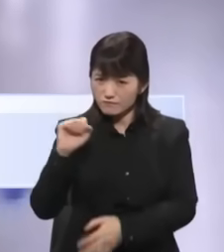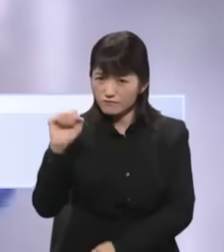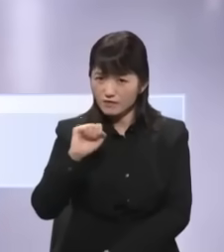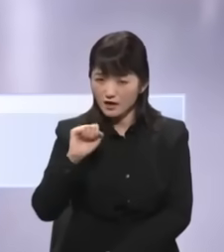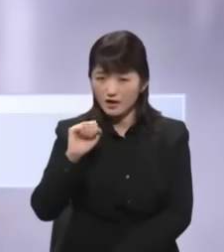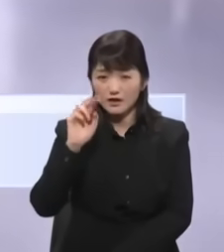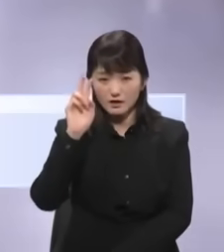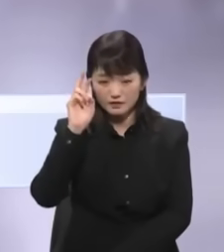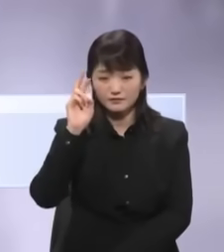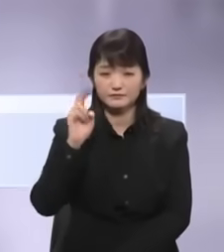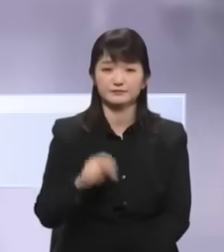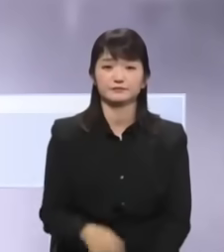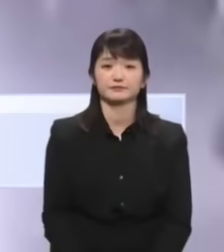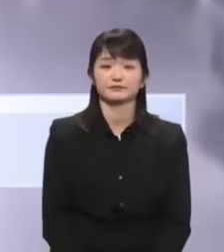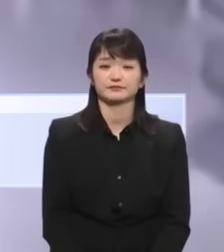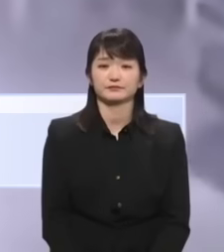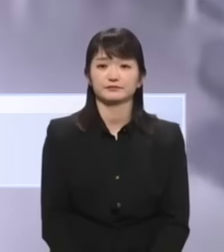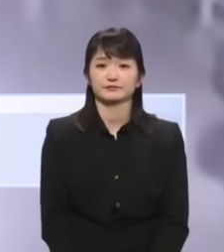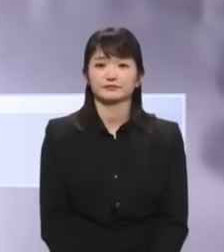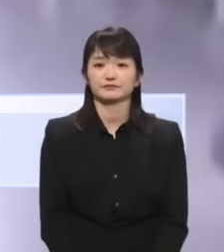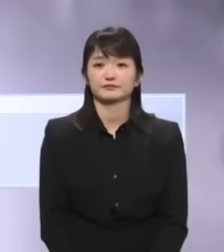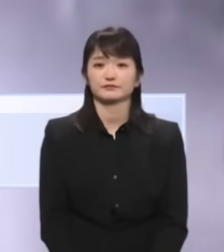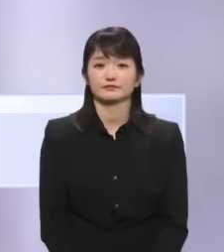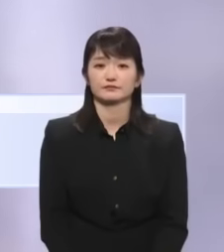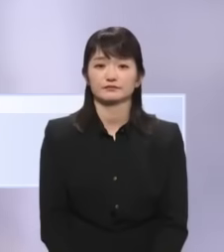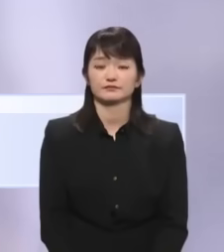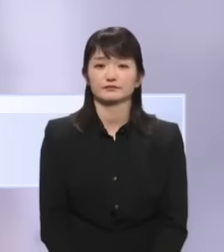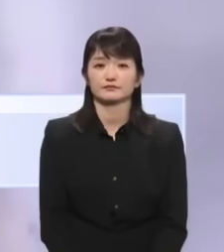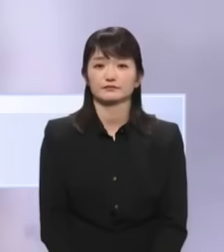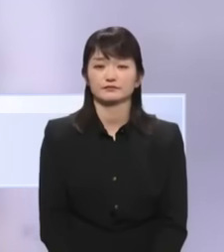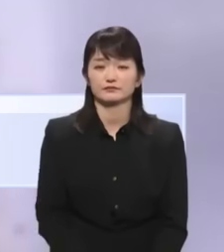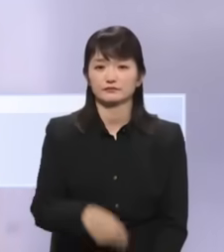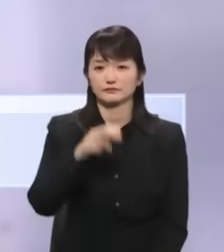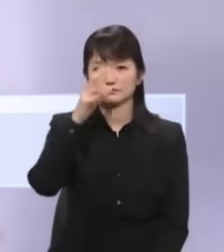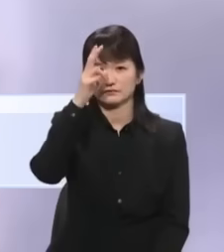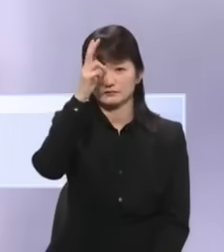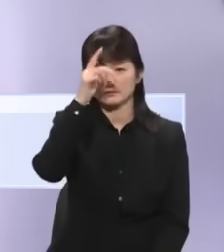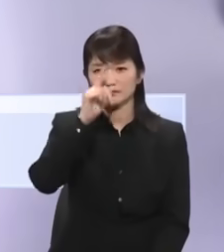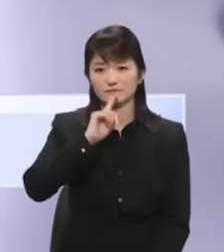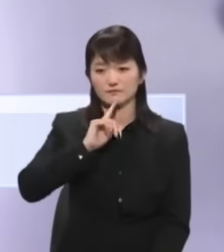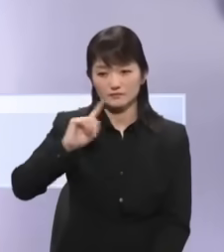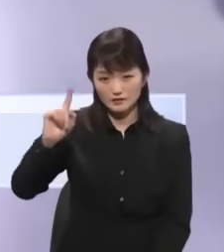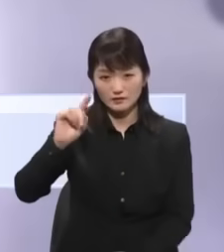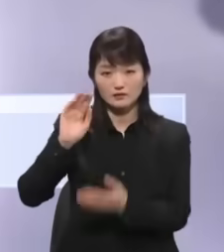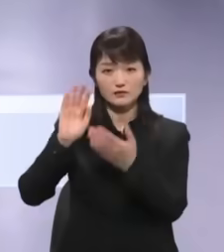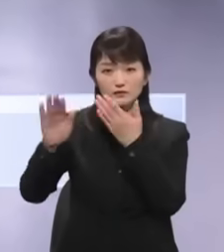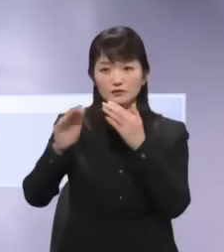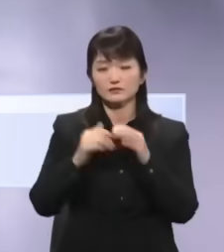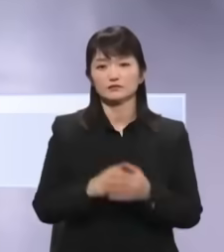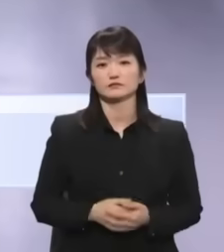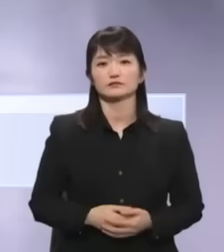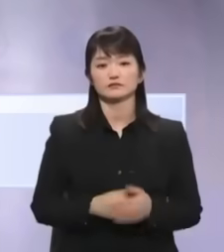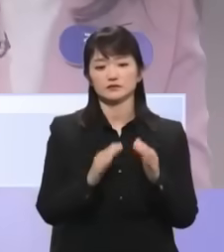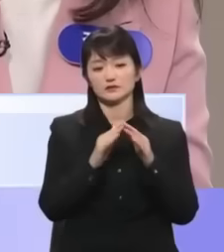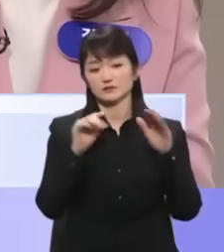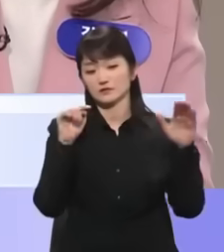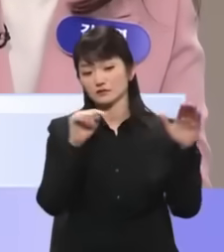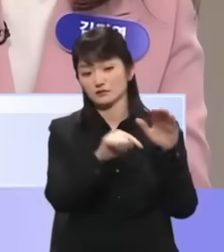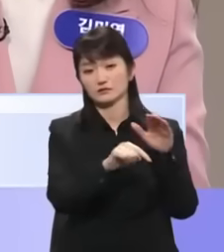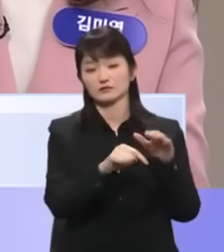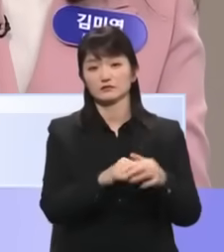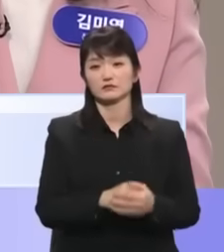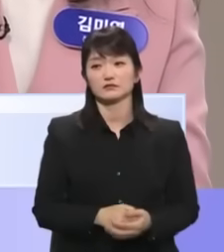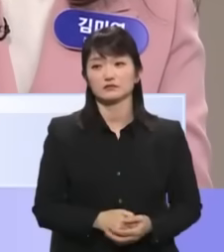했지 않았을까라는 어 생각을 하게 됩니다 실제로 경찰이 신고를 받고 난 이후에 집에 이제 찾아갔는데